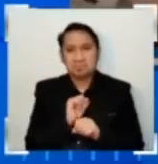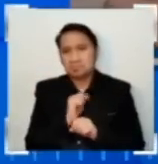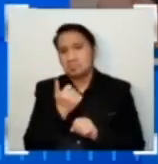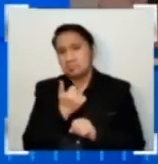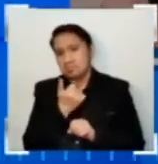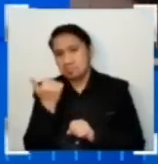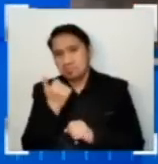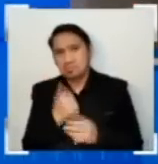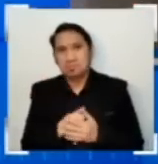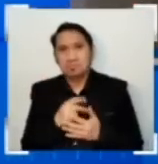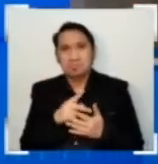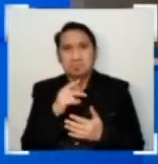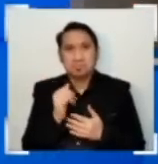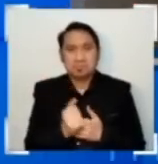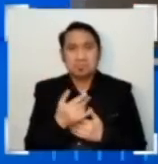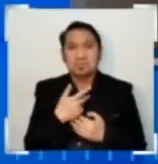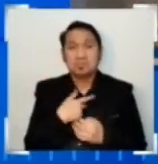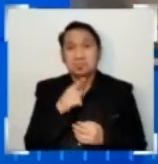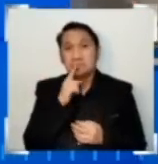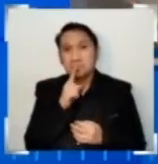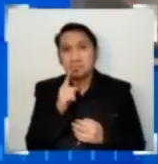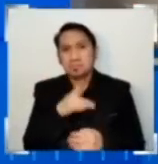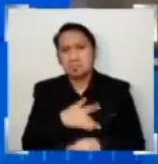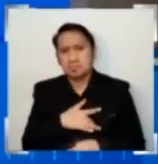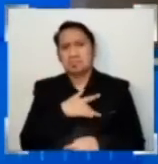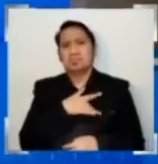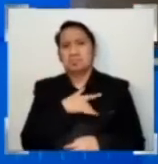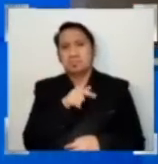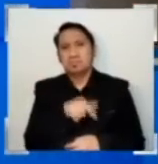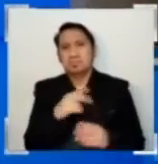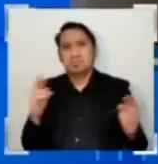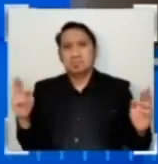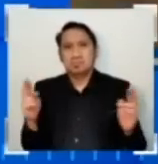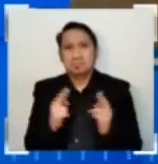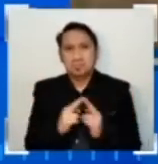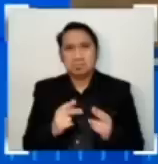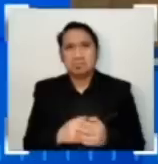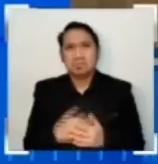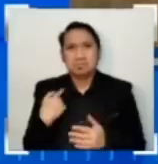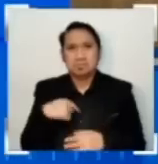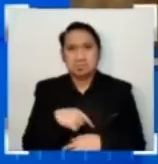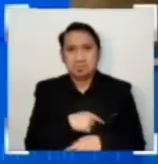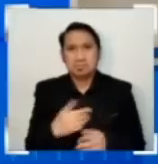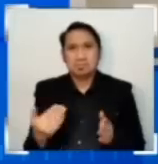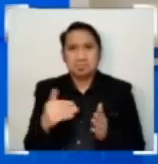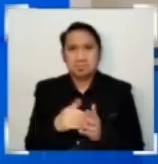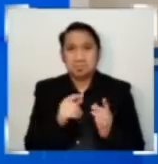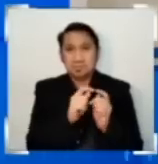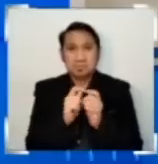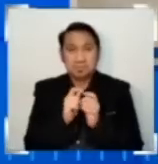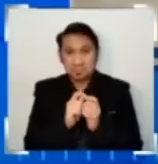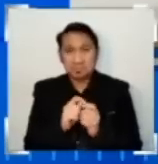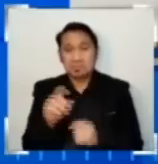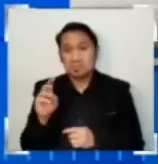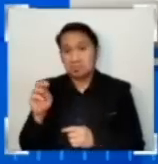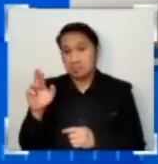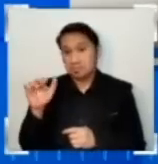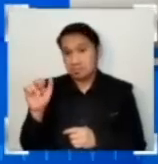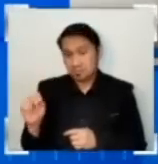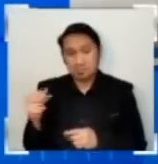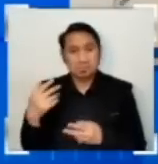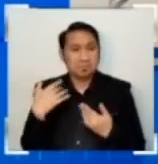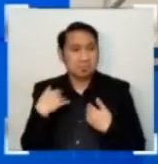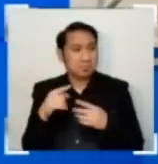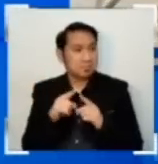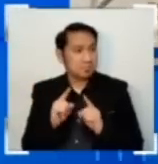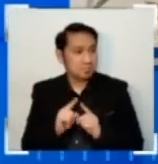Halos lahat talagang reunion namin isang pagsasama ulit. Habang si Marian may pa-spoiler sa kanyang upcoming